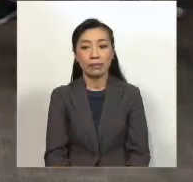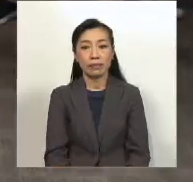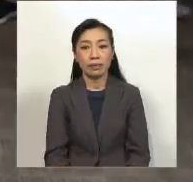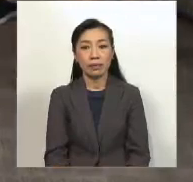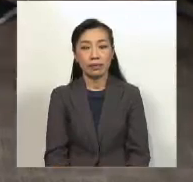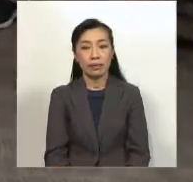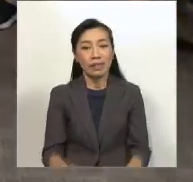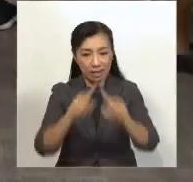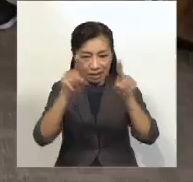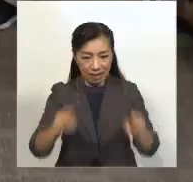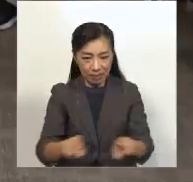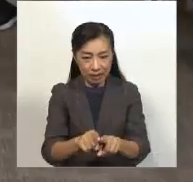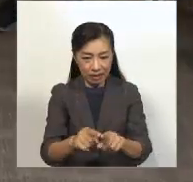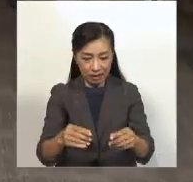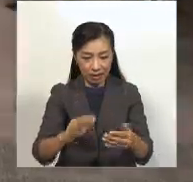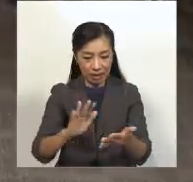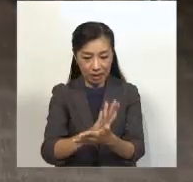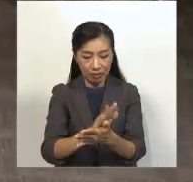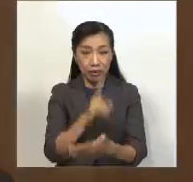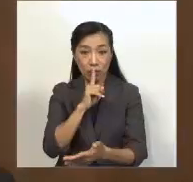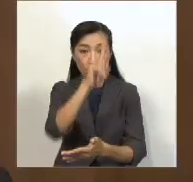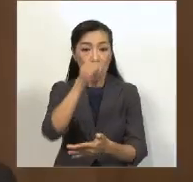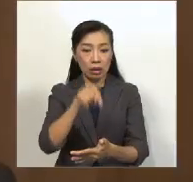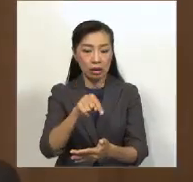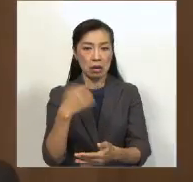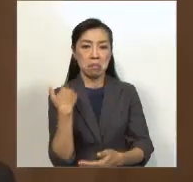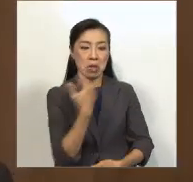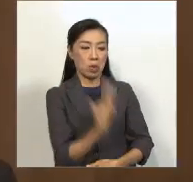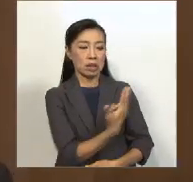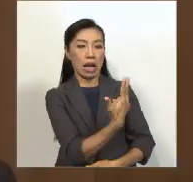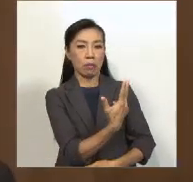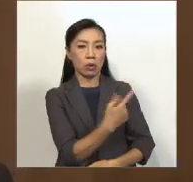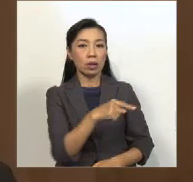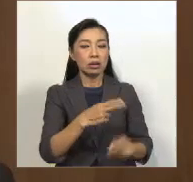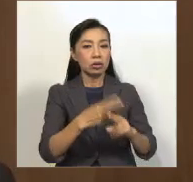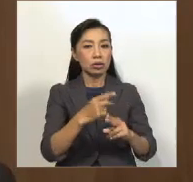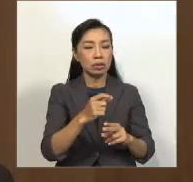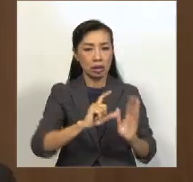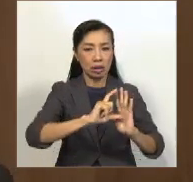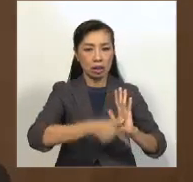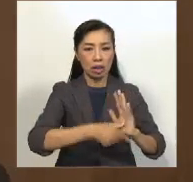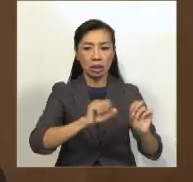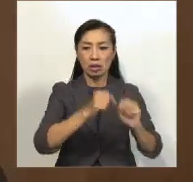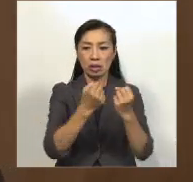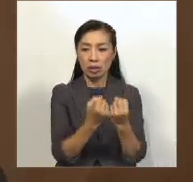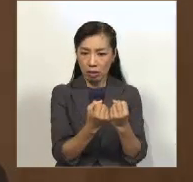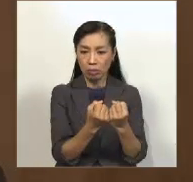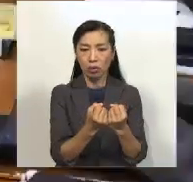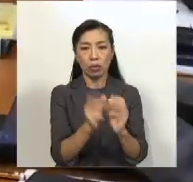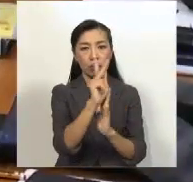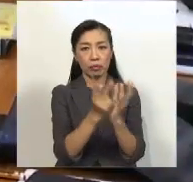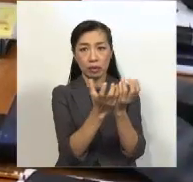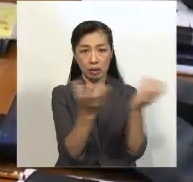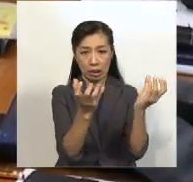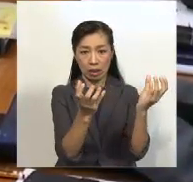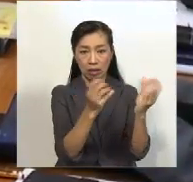สำหรับคำร้องเรื่องการถวายสัตย์ปฏิญาณนั้นมีผู้ยื่นจำนวน3คนคือนายศรีสุวรรณจันยาเลขาธิการสมาคมองค์การพิทักษ์รัฐธ